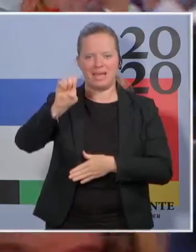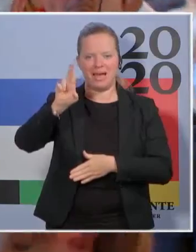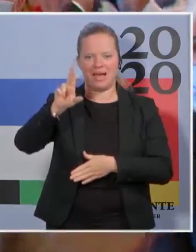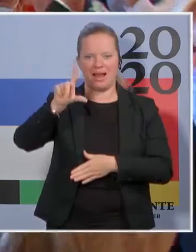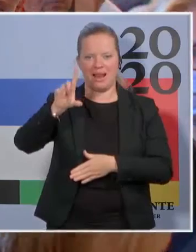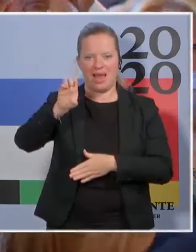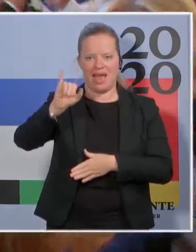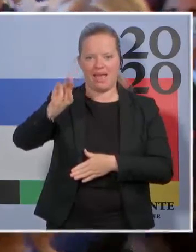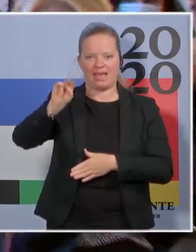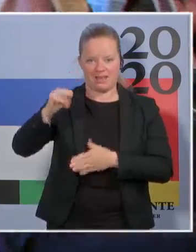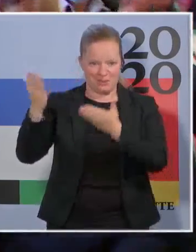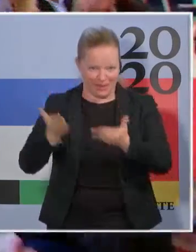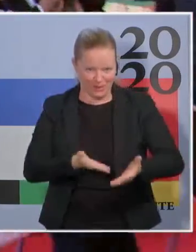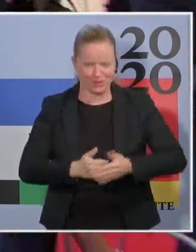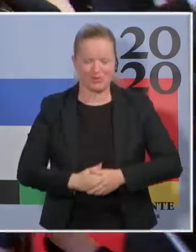Bitte.